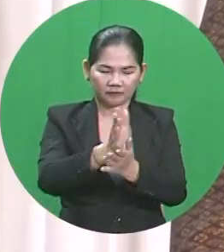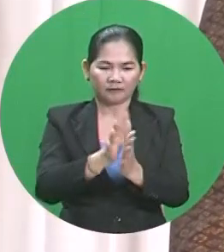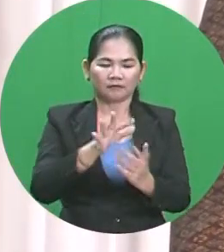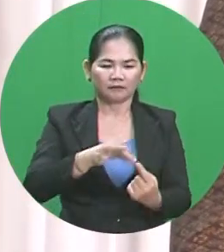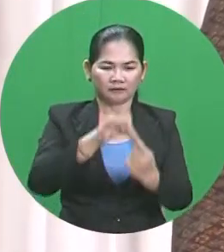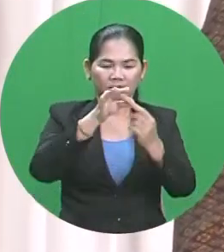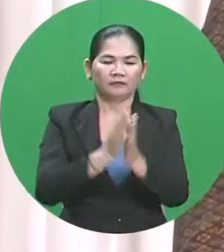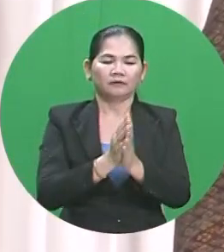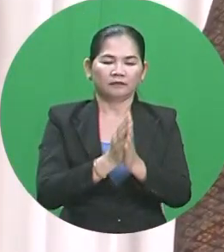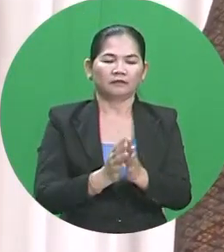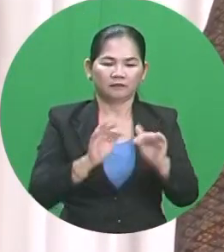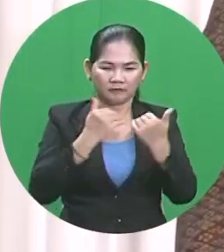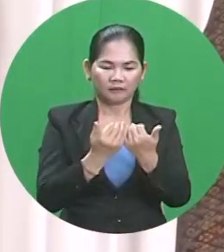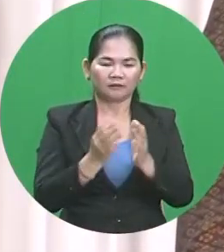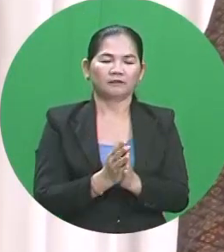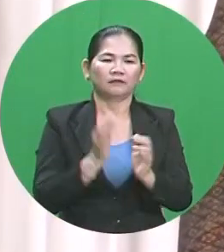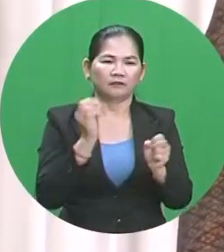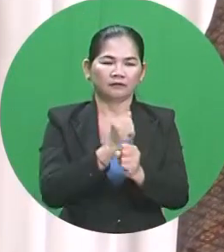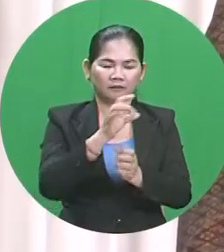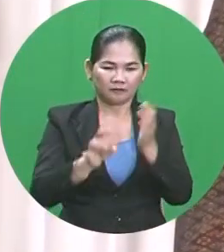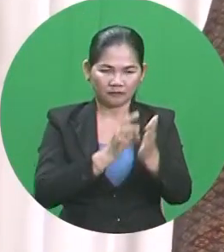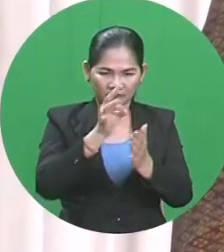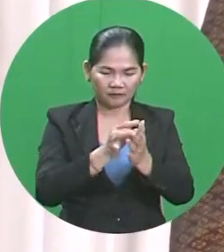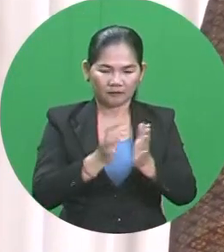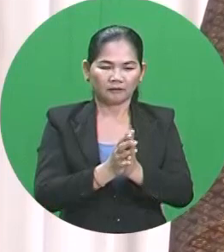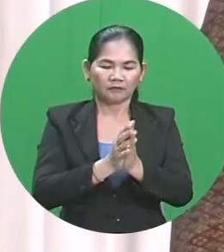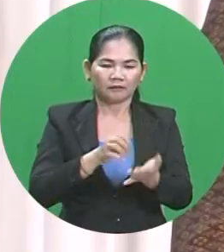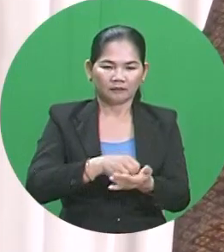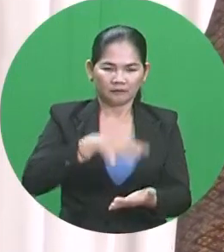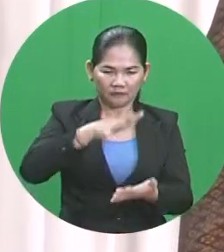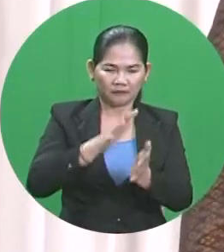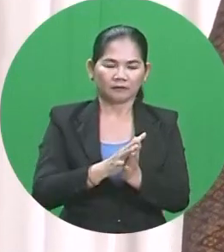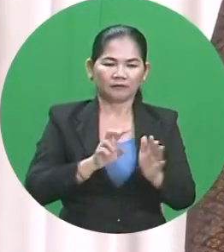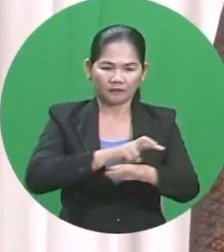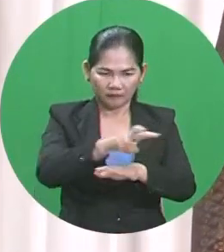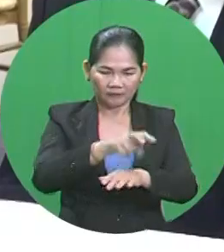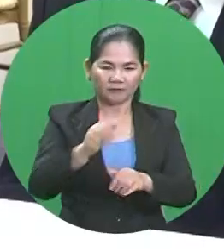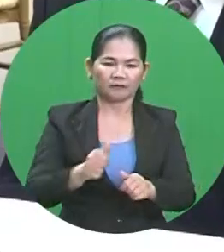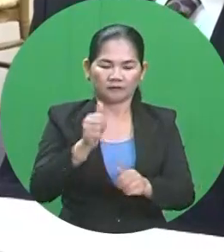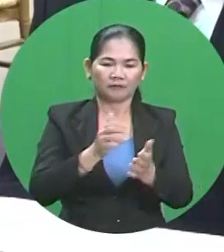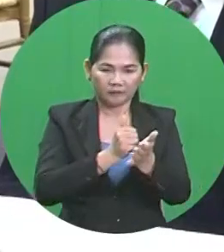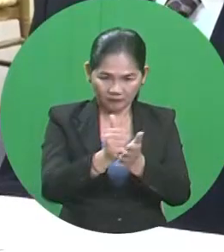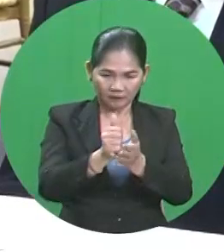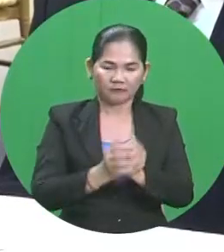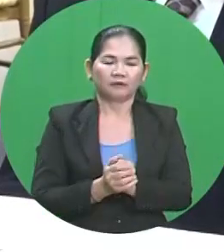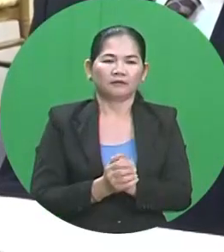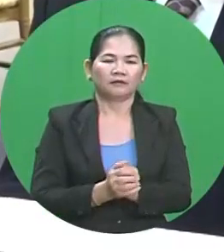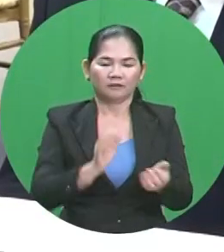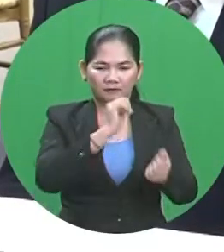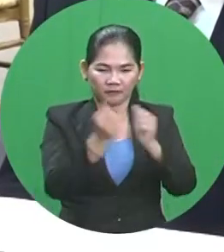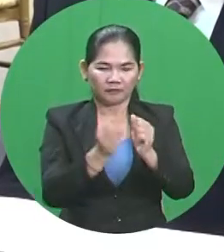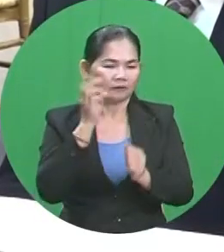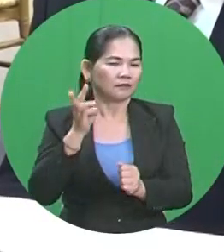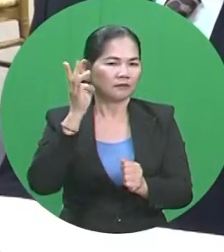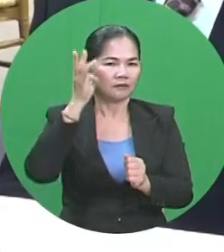ប្រយោជន៍ស្របច្បាប់របស់ស្ថាប័ននិងប្រជាពលរដ្ឋពង្រឹងដំណាក់ភាពអភិបាលកិច្ចល្អនិងនីតិរដ្ឋដើម្បីប្រែក្លាយទស្ស